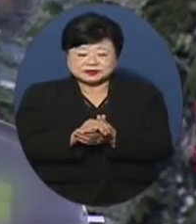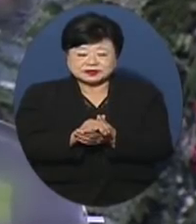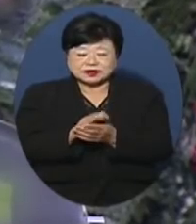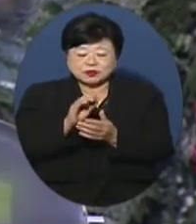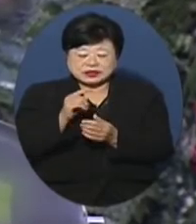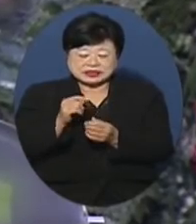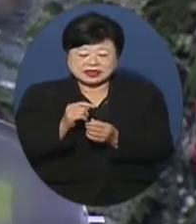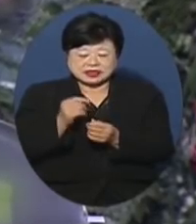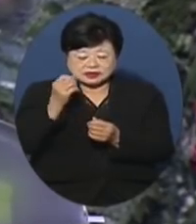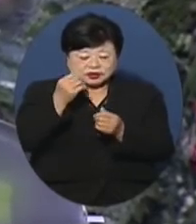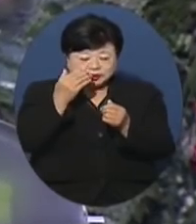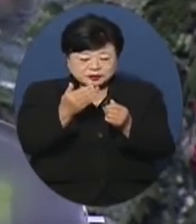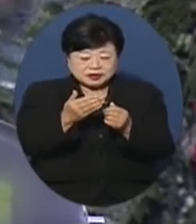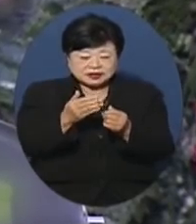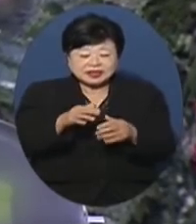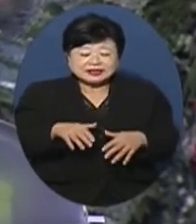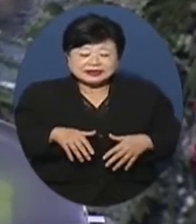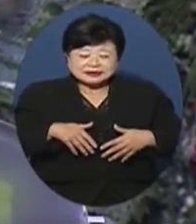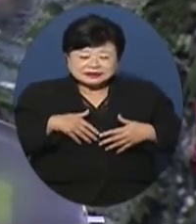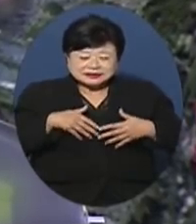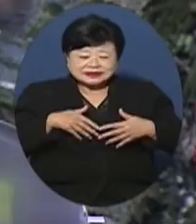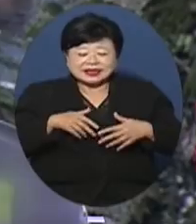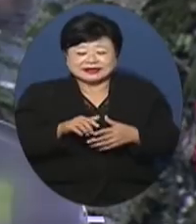보혜사의 따뜻한